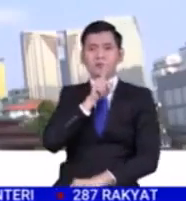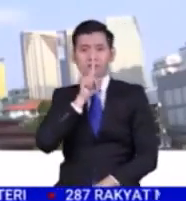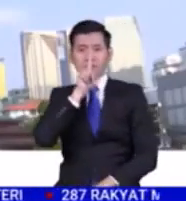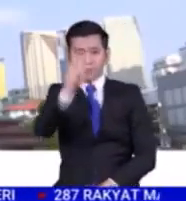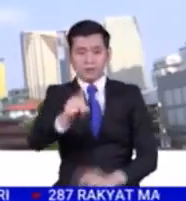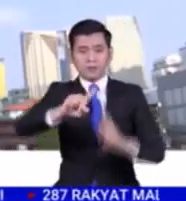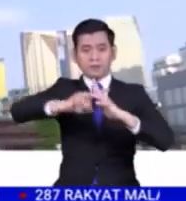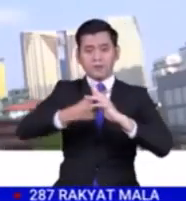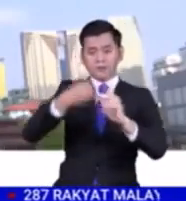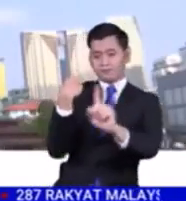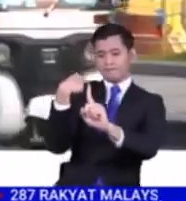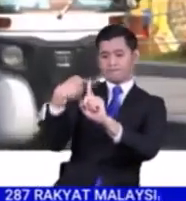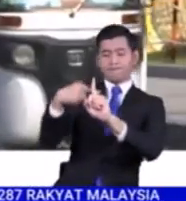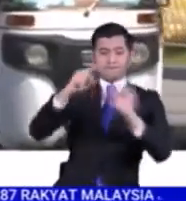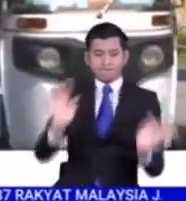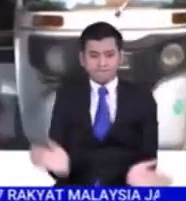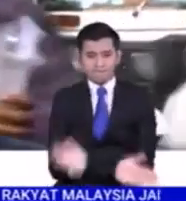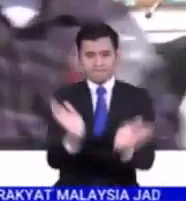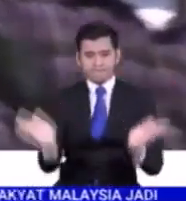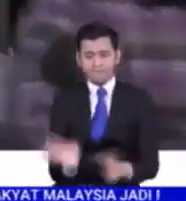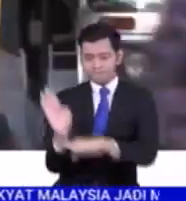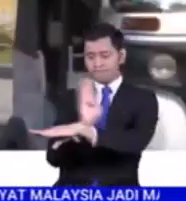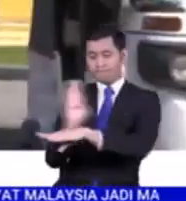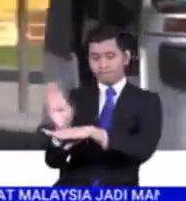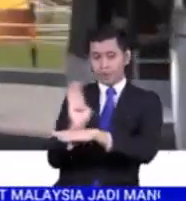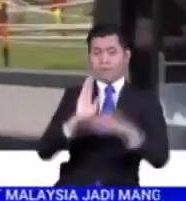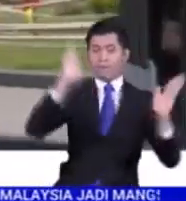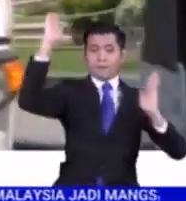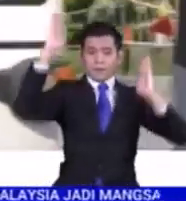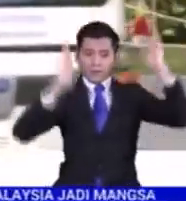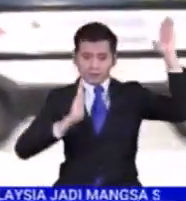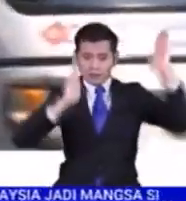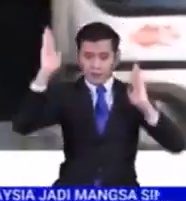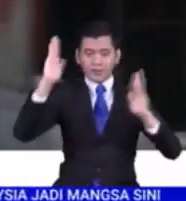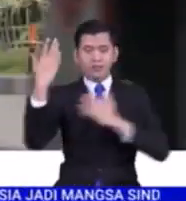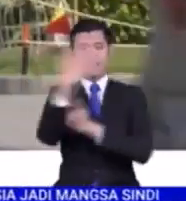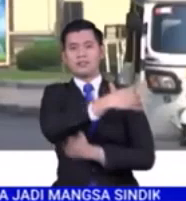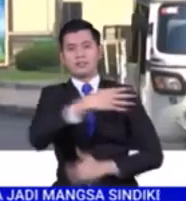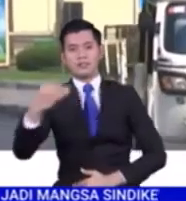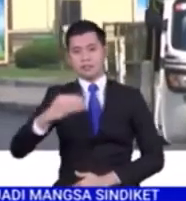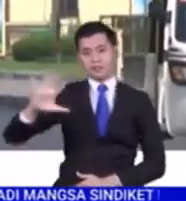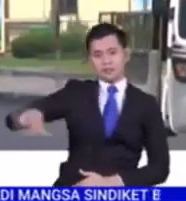yang positif untuk menggalakkan perdagangan kedua-dua negara.